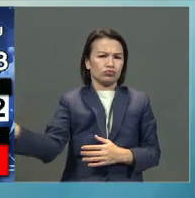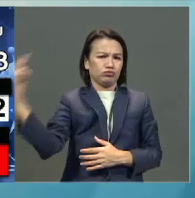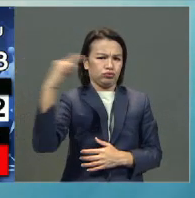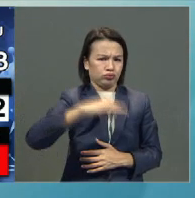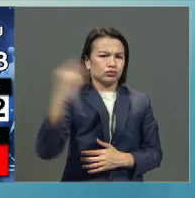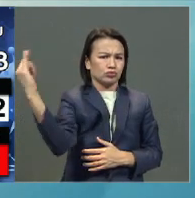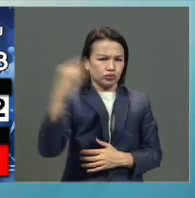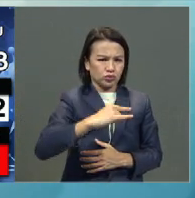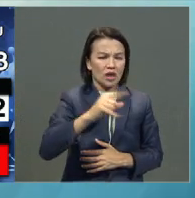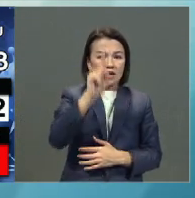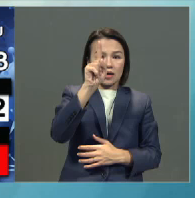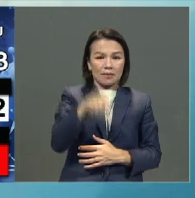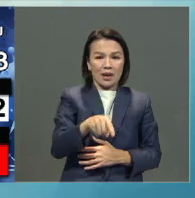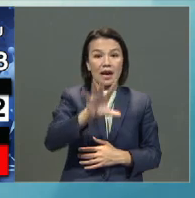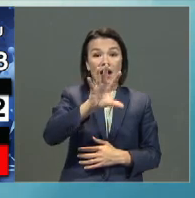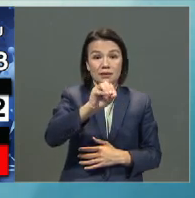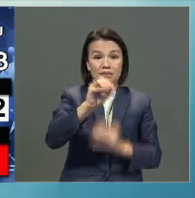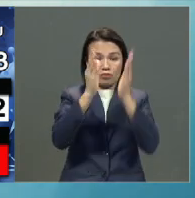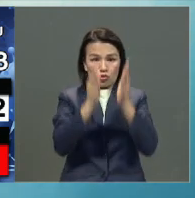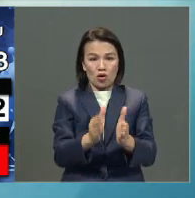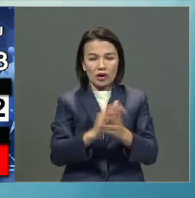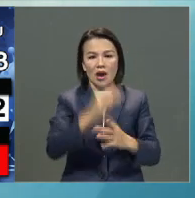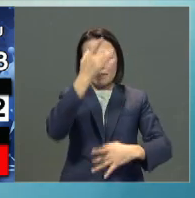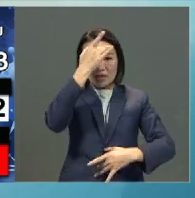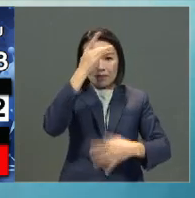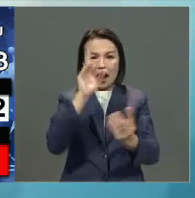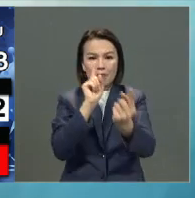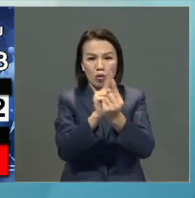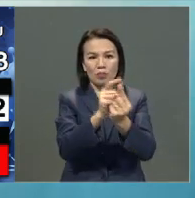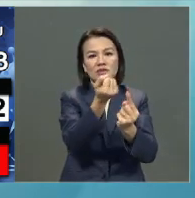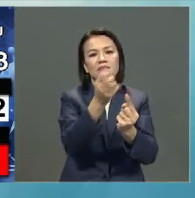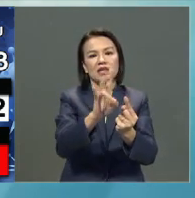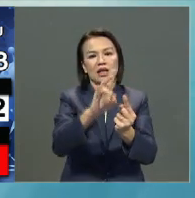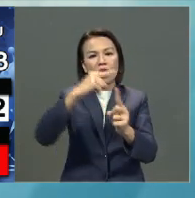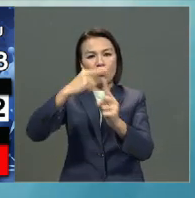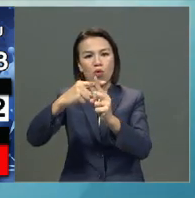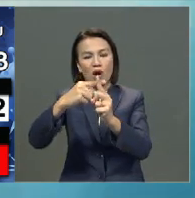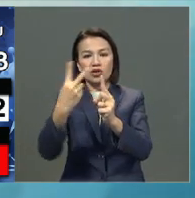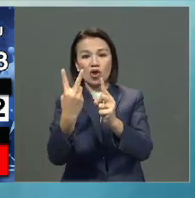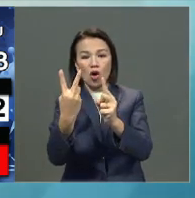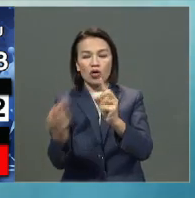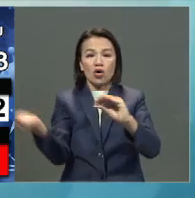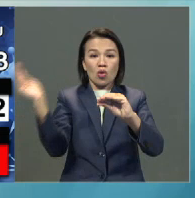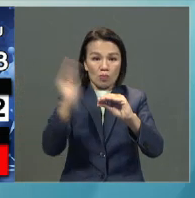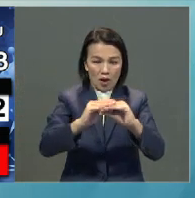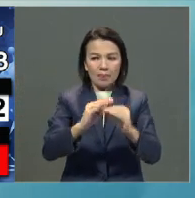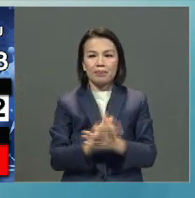จังหวัดที่รับประจำเลยนะครับก็คือกรุงเทพฯชลบุรีและสมุทรปราการครับที่ดูแลคนกลุ่มเหล่านี้นะครับก็ไปดูครับสหรัฐอาหรับอิมิเรตที่ว่าเยอะนะครับตอนนี้กลับมาแล้ว1,500บาทแล้วก็ป่วยพบเป็น 17วันนี้บวกเป็น 2